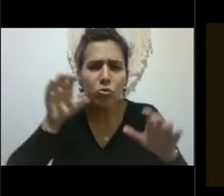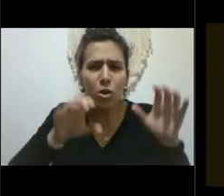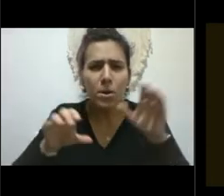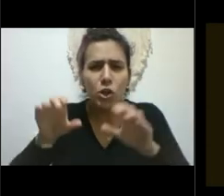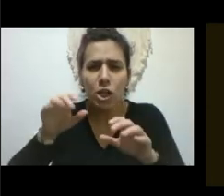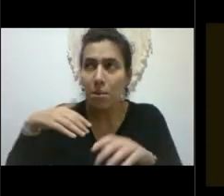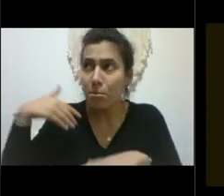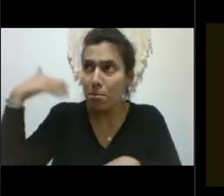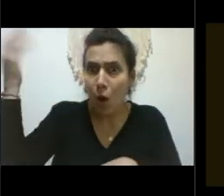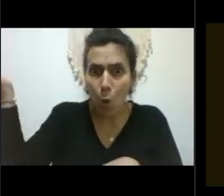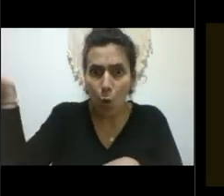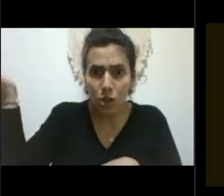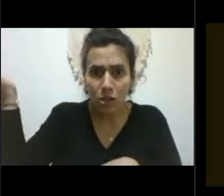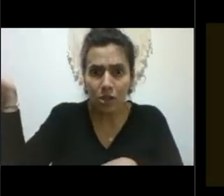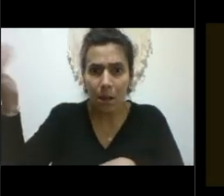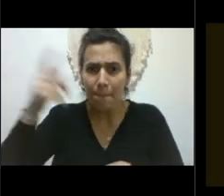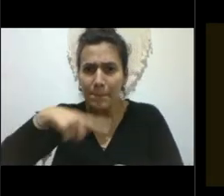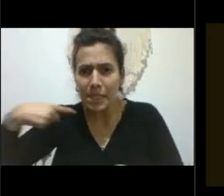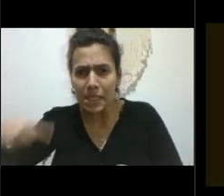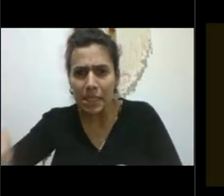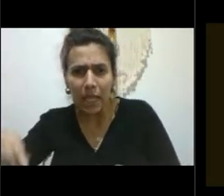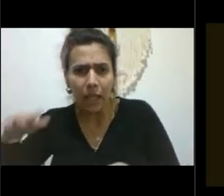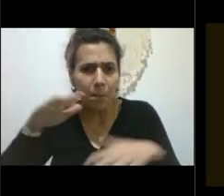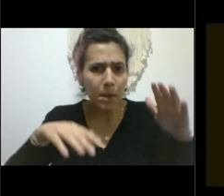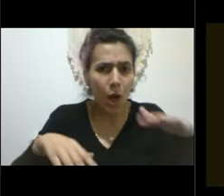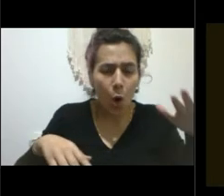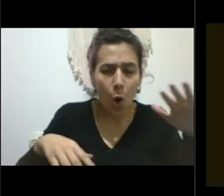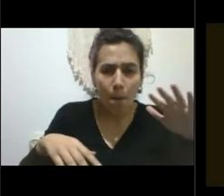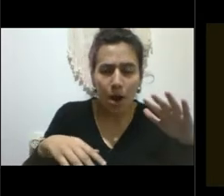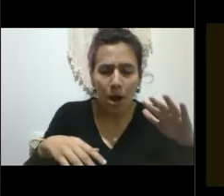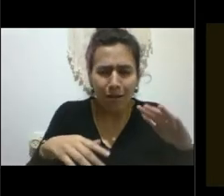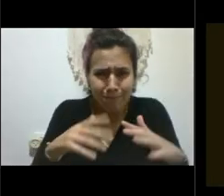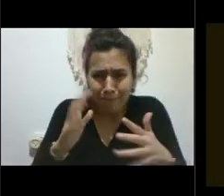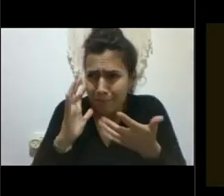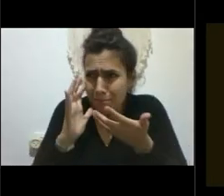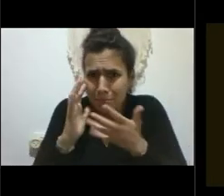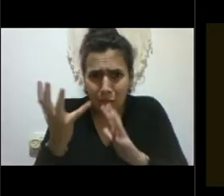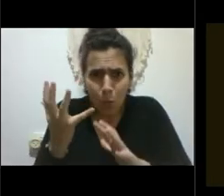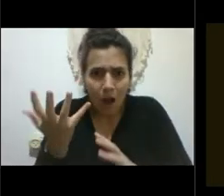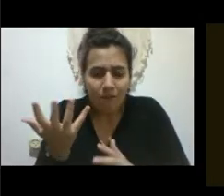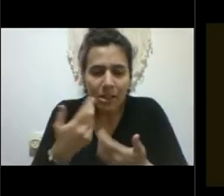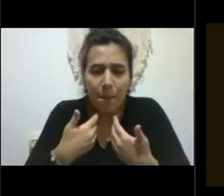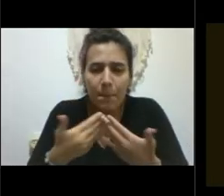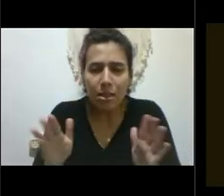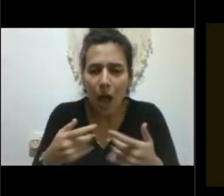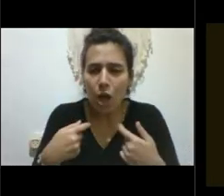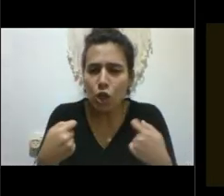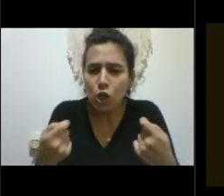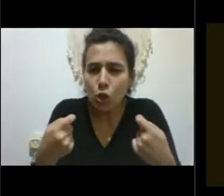מטורפת. אז זה פתח את השוק בטירוף, זה אחד האמונות שלי, ושוב, אני אכנס לזה יותר,